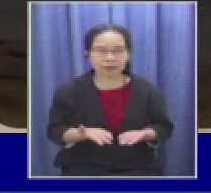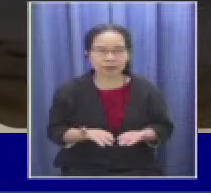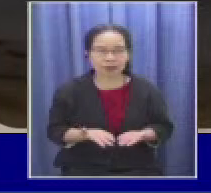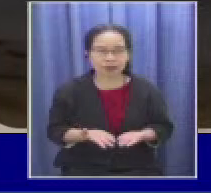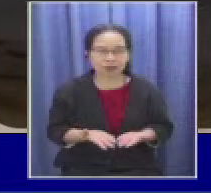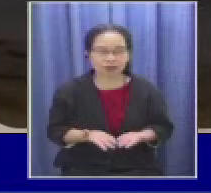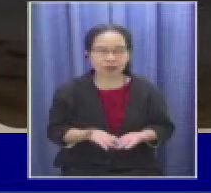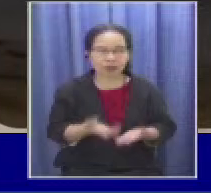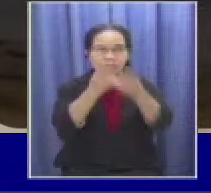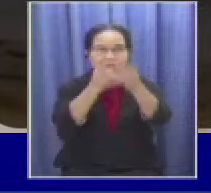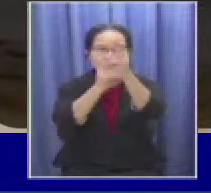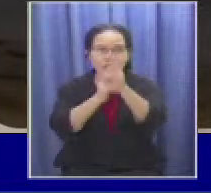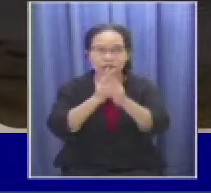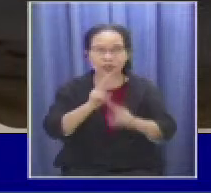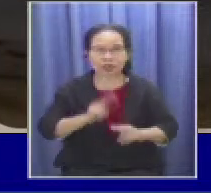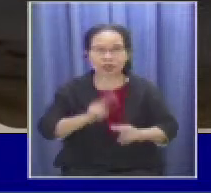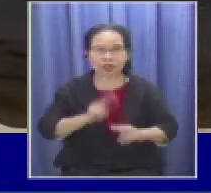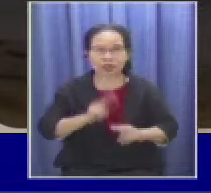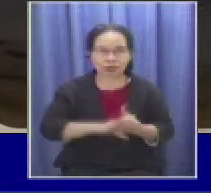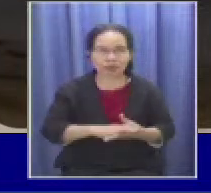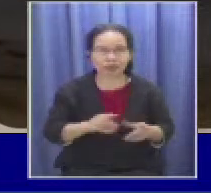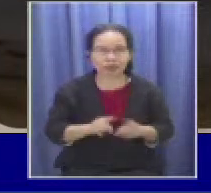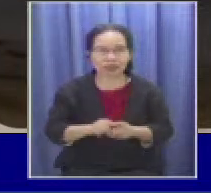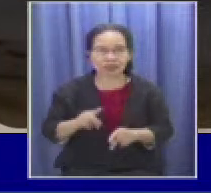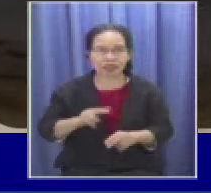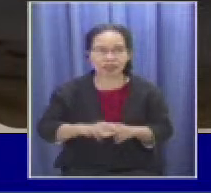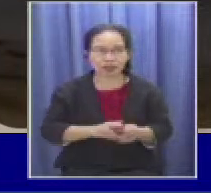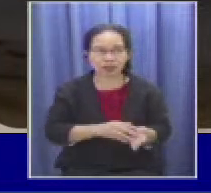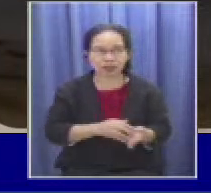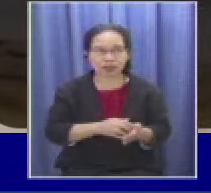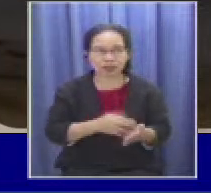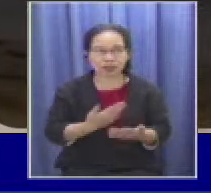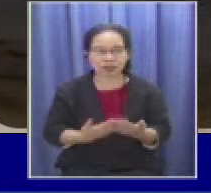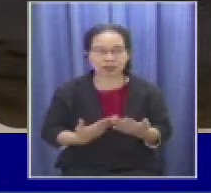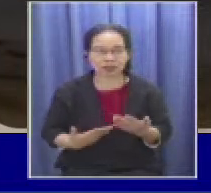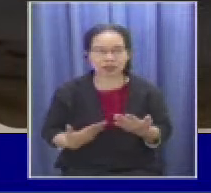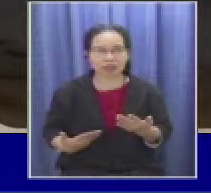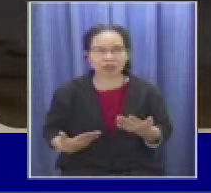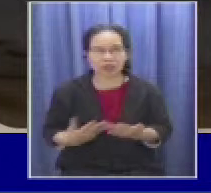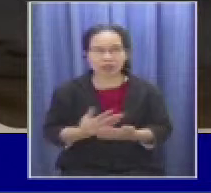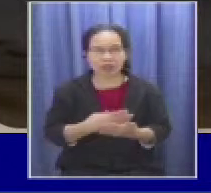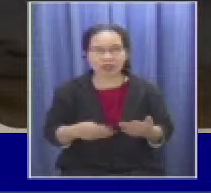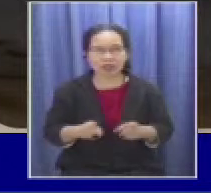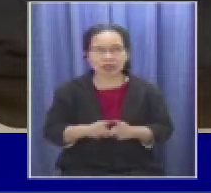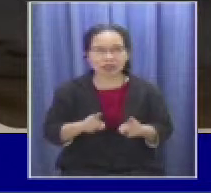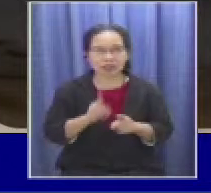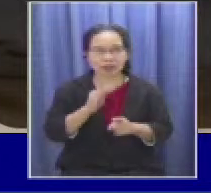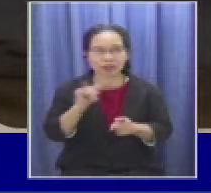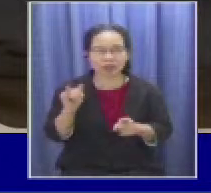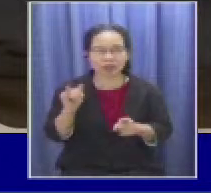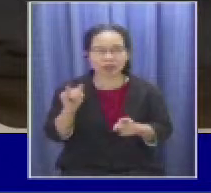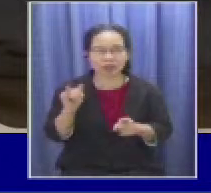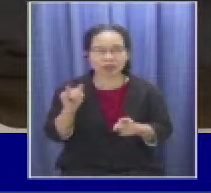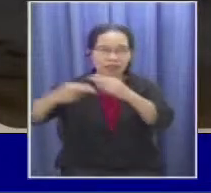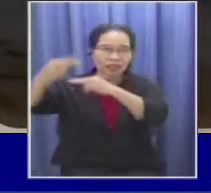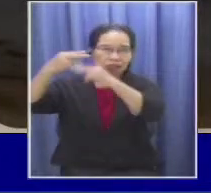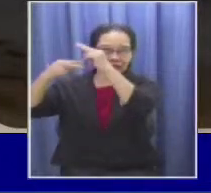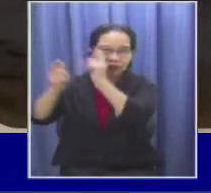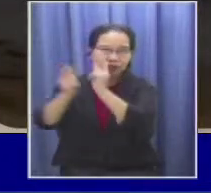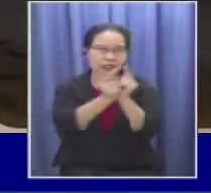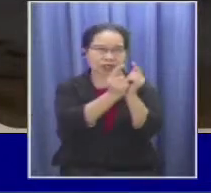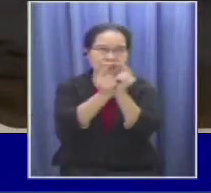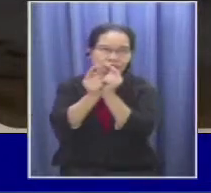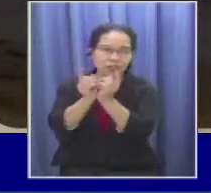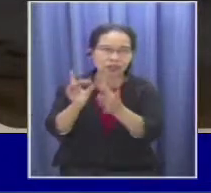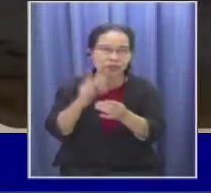nom mone won entina ne mudie mu saa ara sɛ ɔyere ne ade a ne ho nya